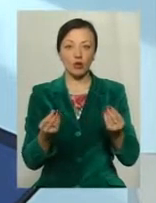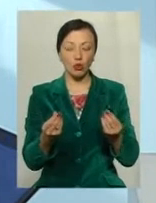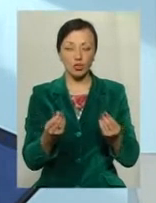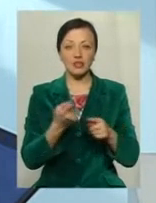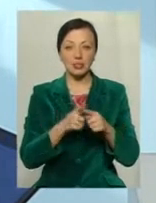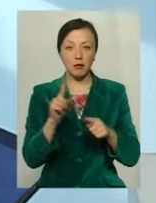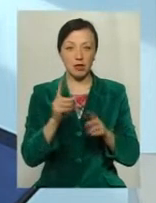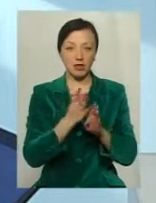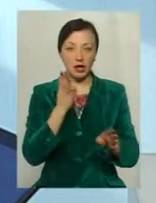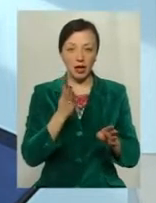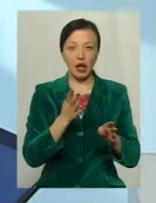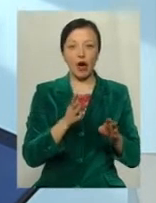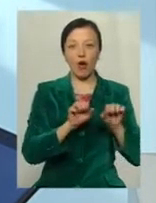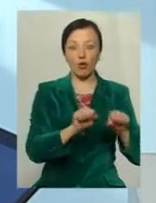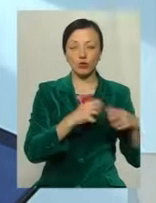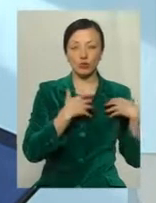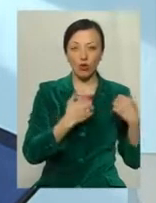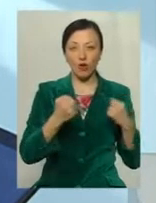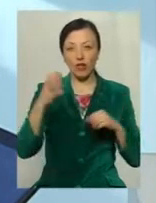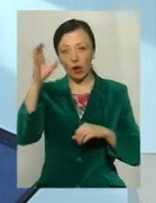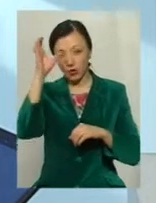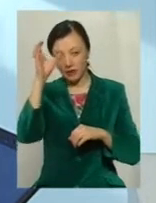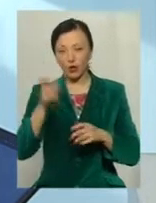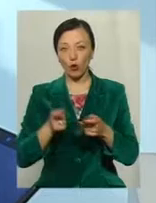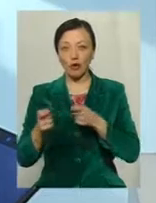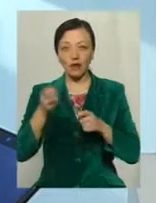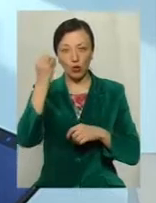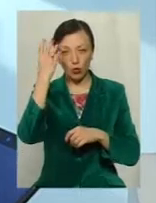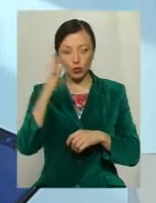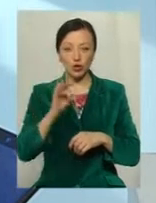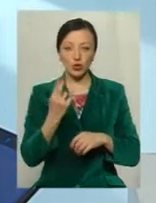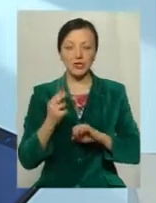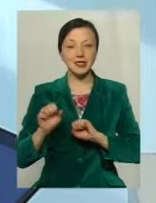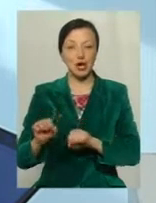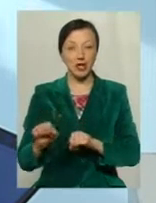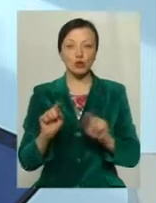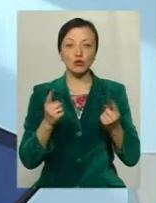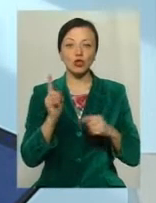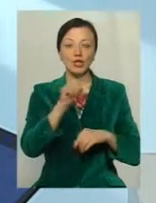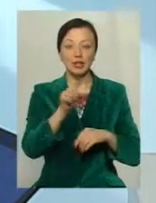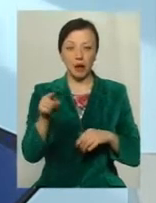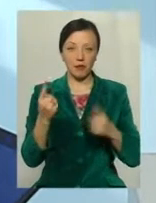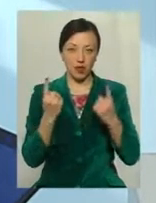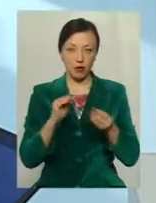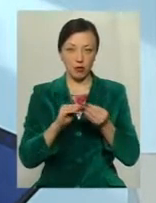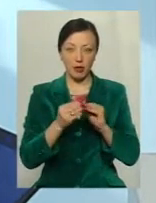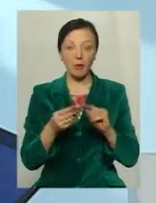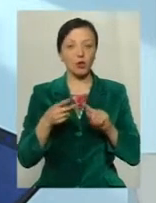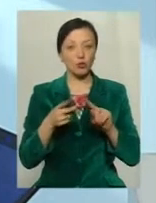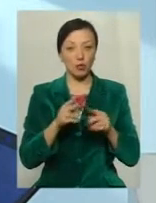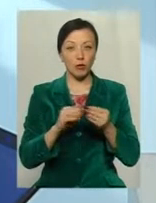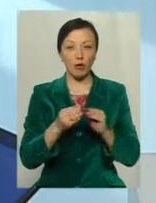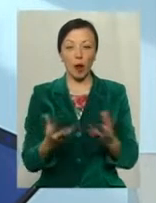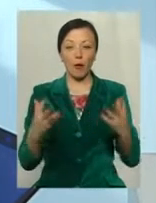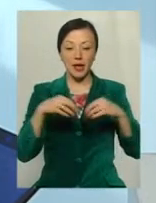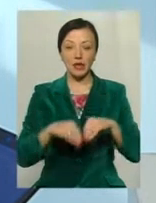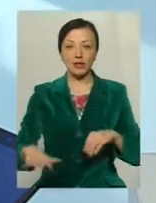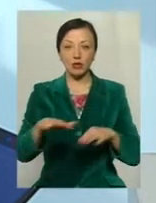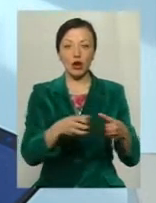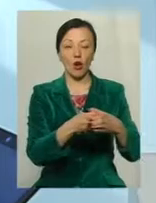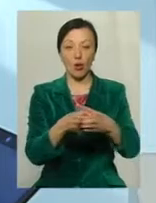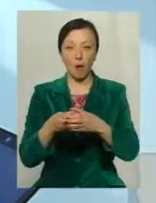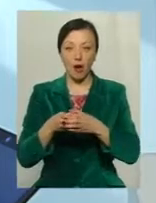має відношення до самого формування і до підготовки звіту. Як я сьогодні почув, що включається порядок денний, але ми ще не заслухали